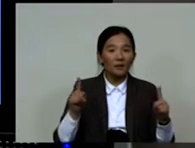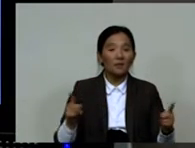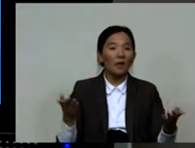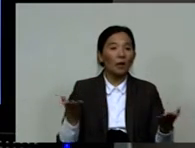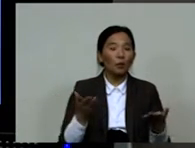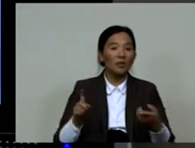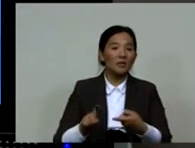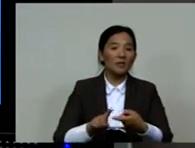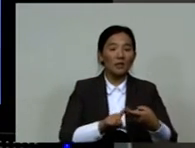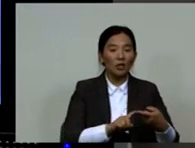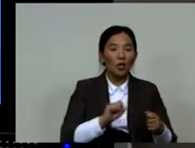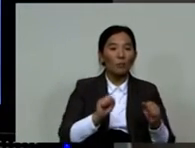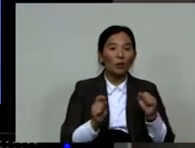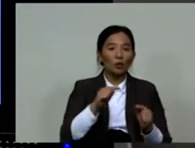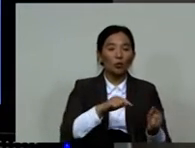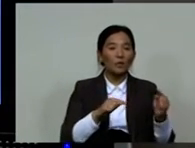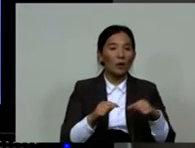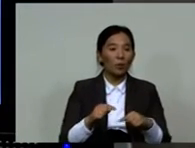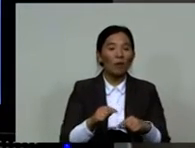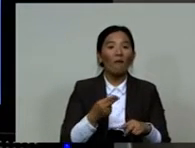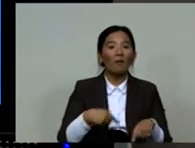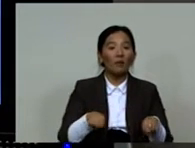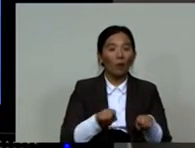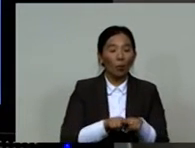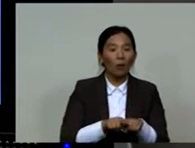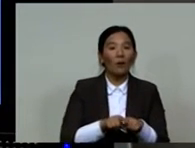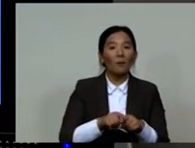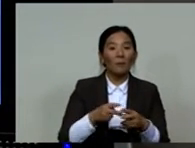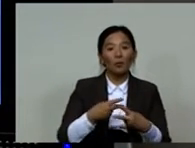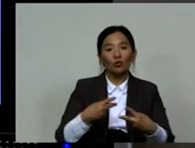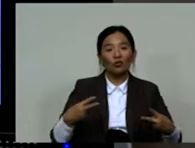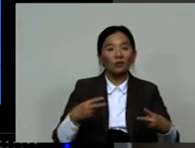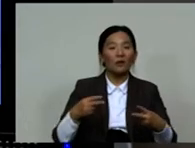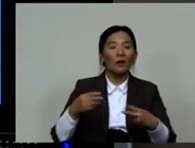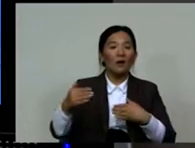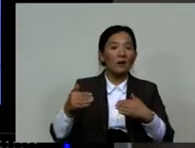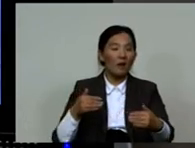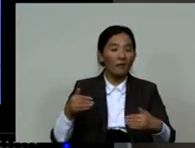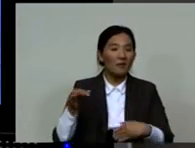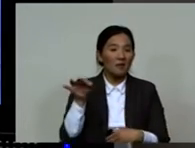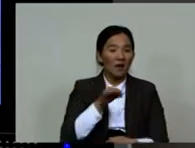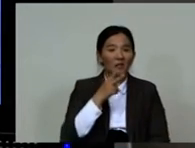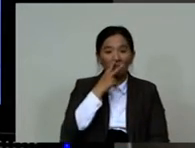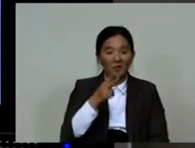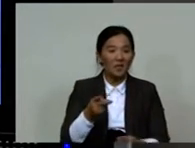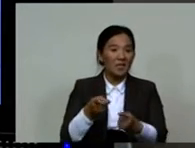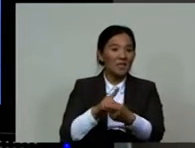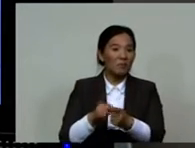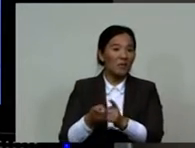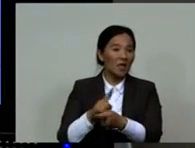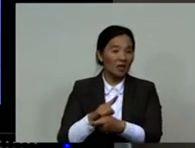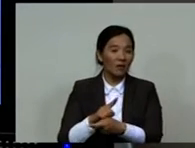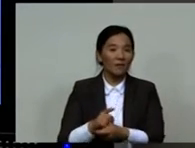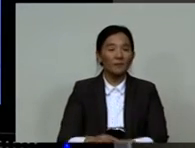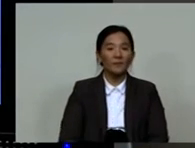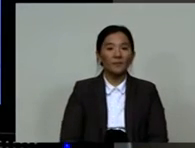соединяются между собой. Вот такой график получился. Сразу видно, да, изменение частоты.